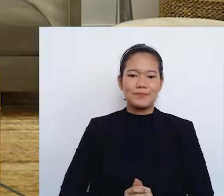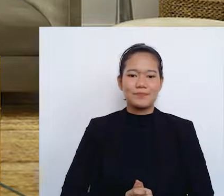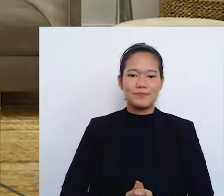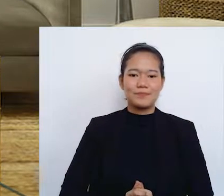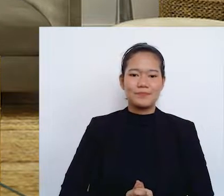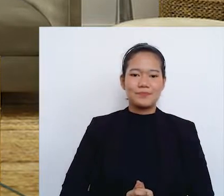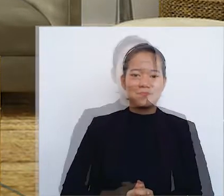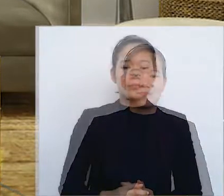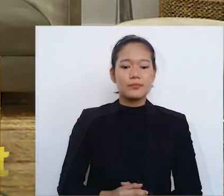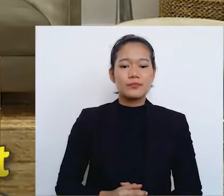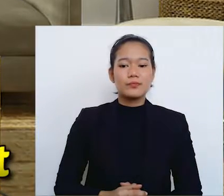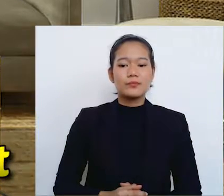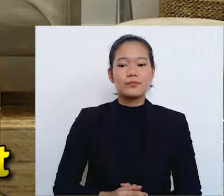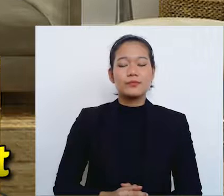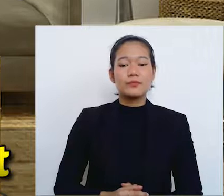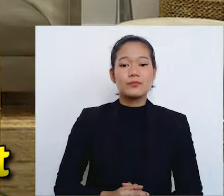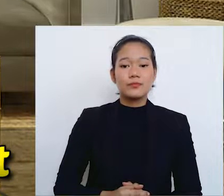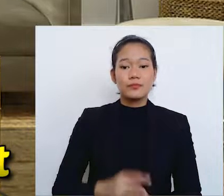memberkati.